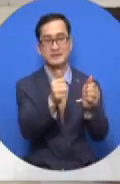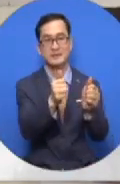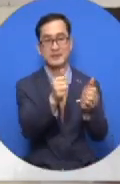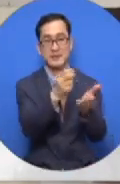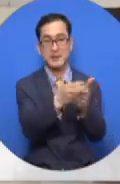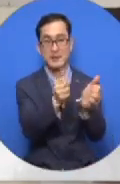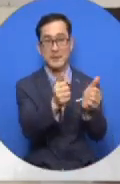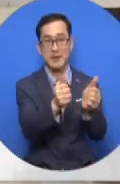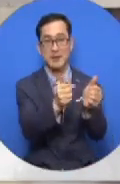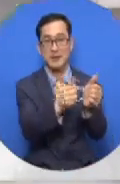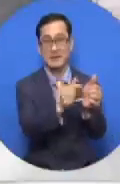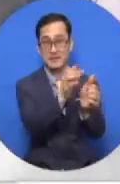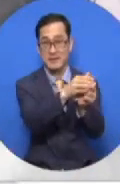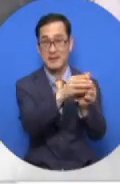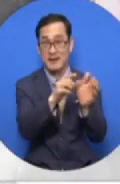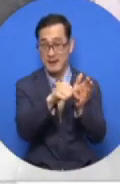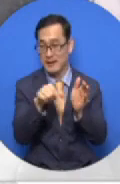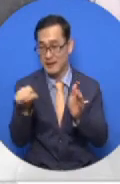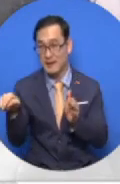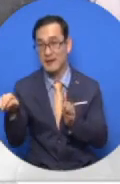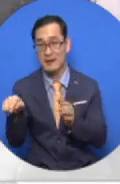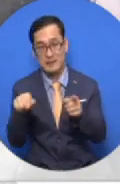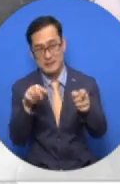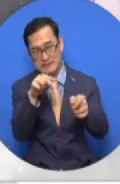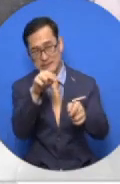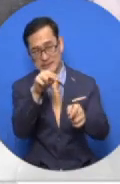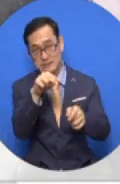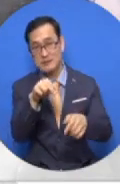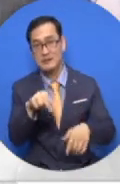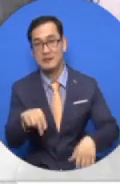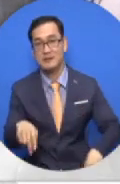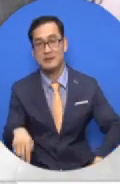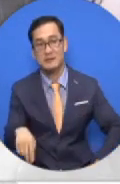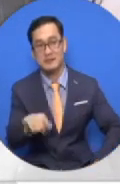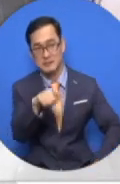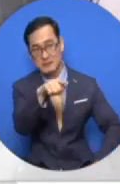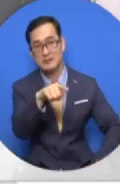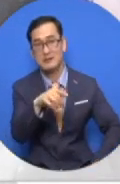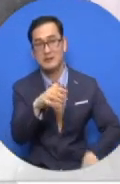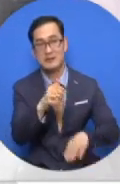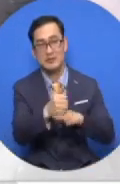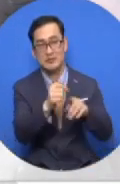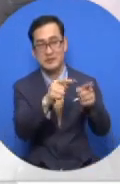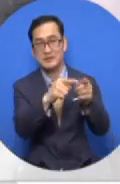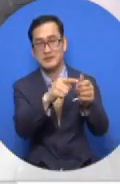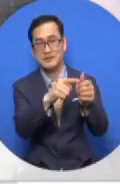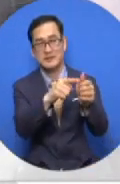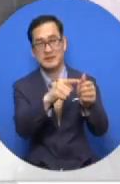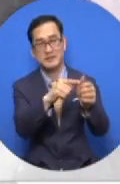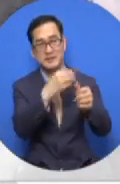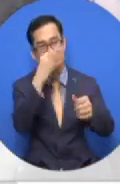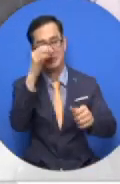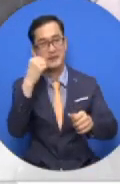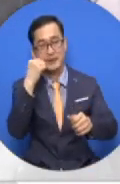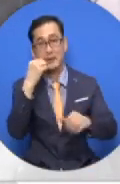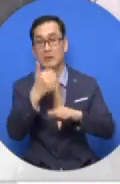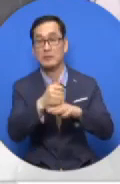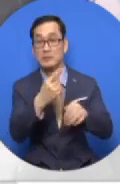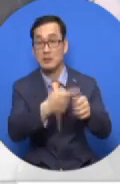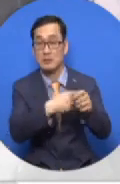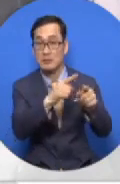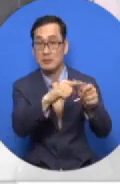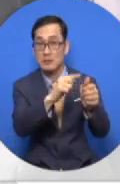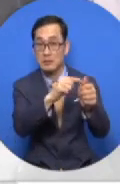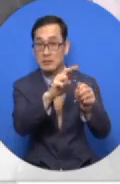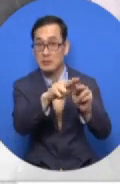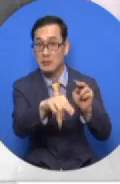정의당의 데스노트가 가동된 것 아니냐 문제가 있다고 했는데 어느 순간 보니까 정의당이 발을 쑥 뺍니다. 지난번 창원성산 보궐선거에서 정의당과